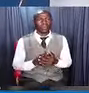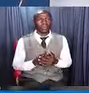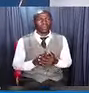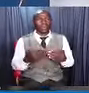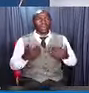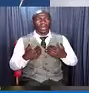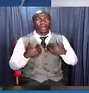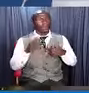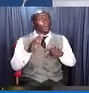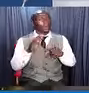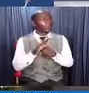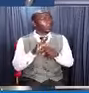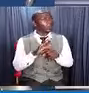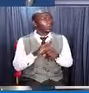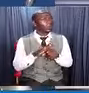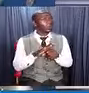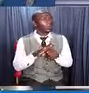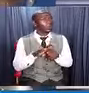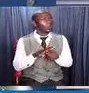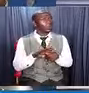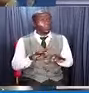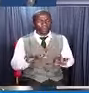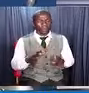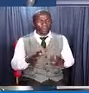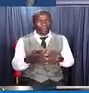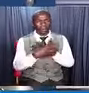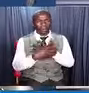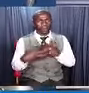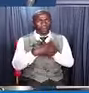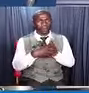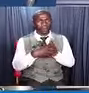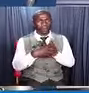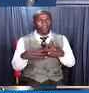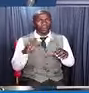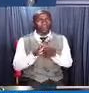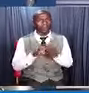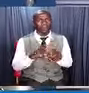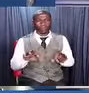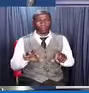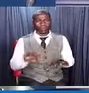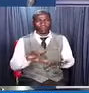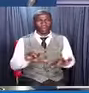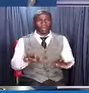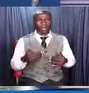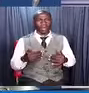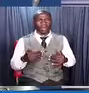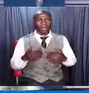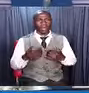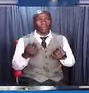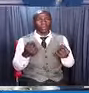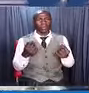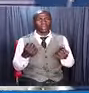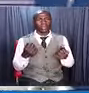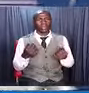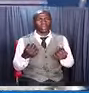na plus plus nyingi. You are going to have so many calculations yako, in your computer. Na plus nyingi hata waona nitapata pesa hizo. And so many